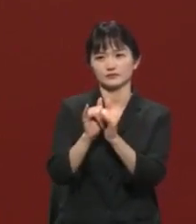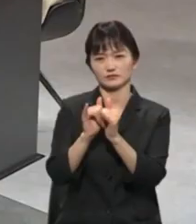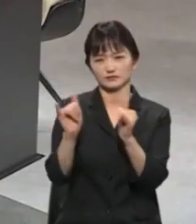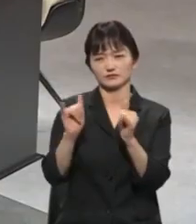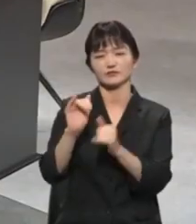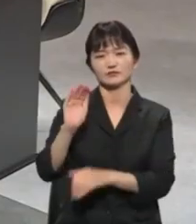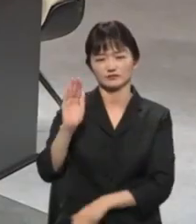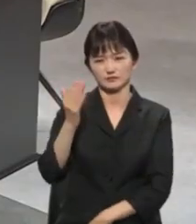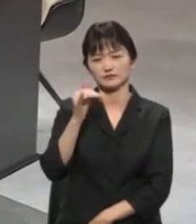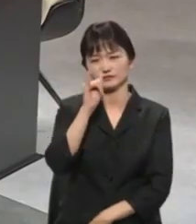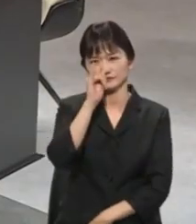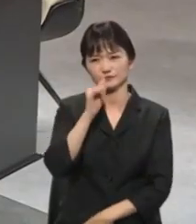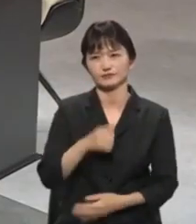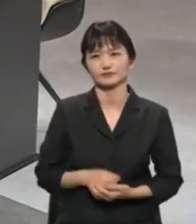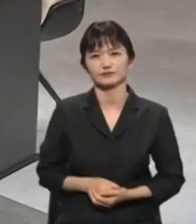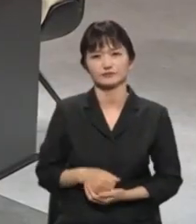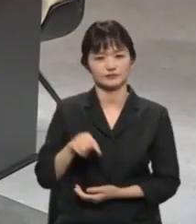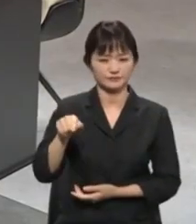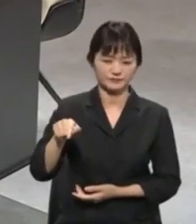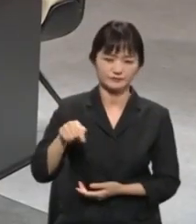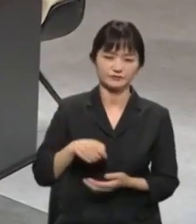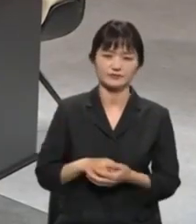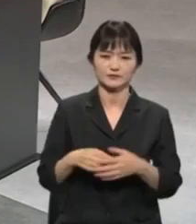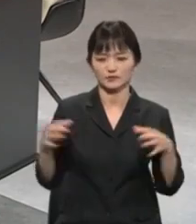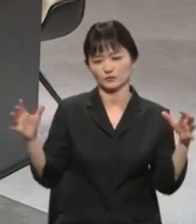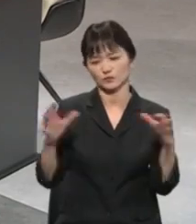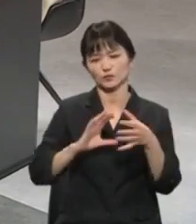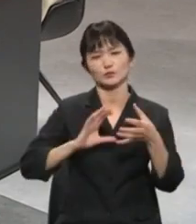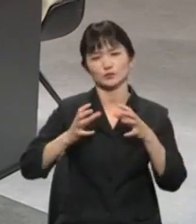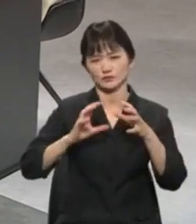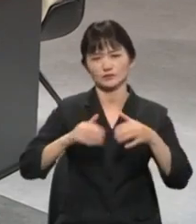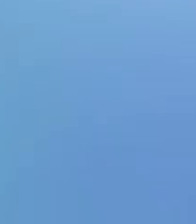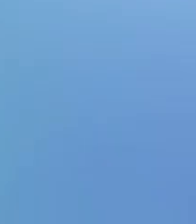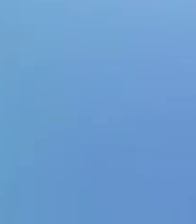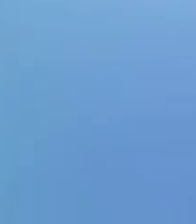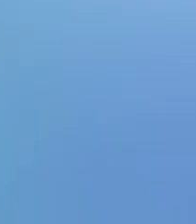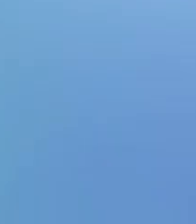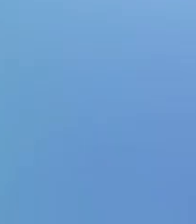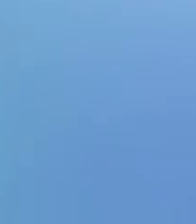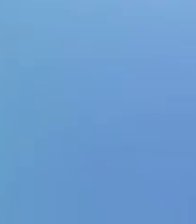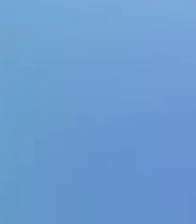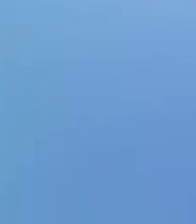돼 있어 가지고 이런 부분들 좀 많이 좀 논의를 좀 해야 될 것 같아네